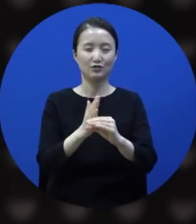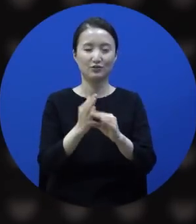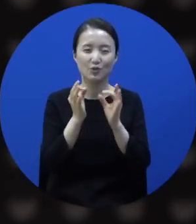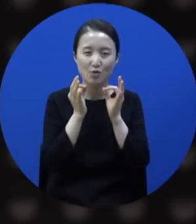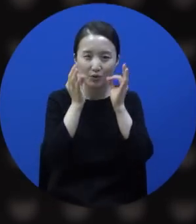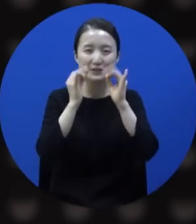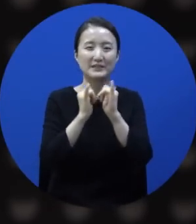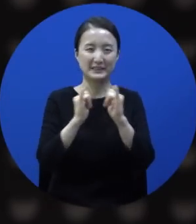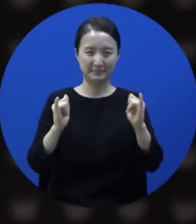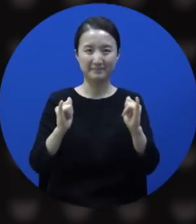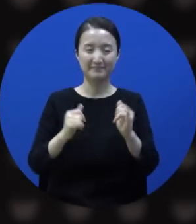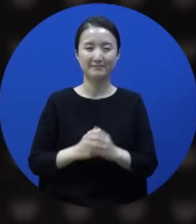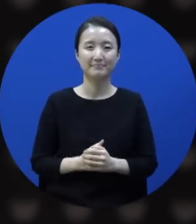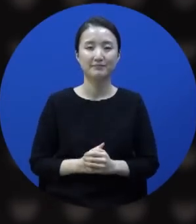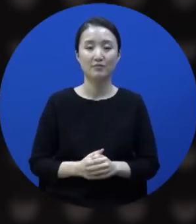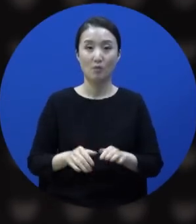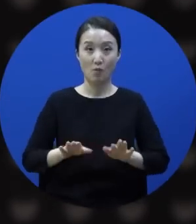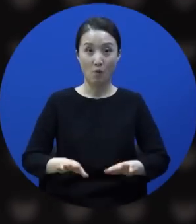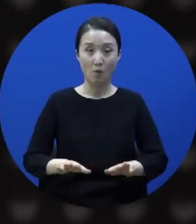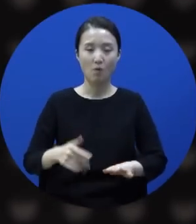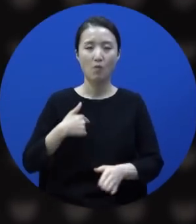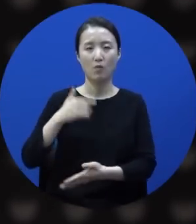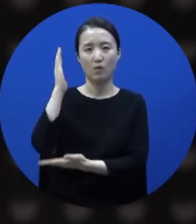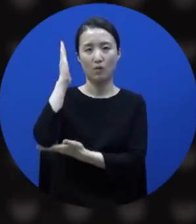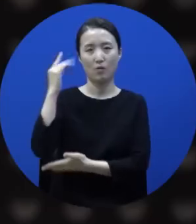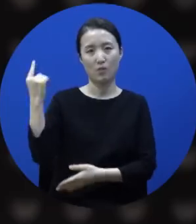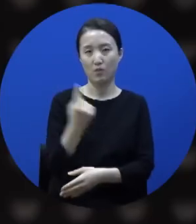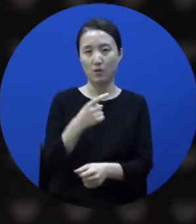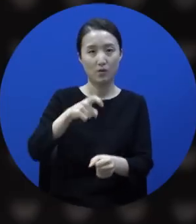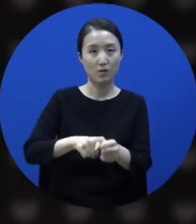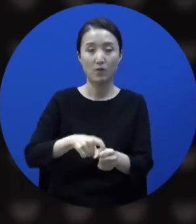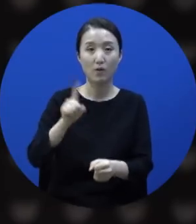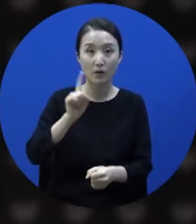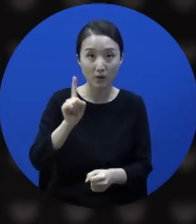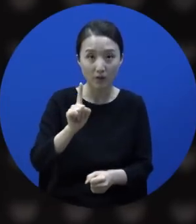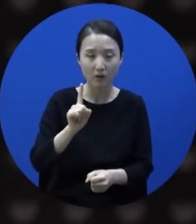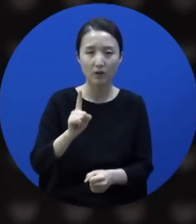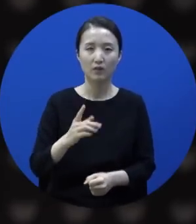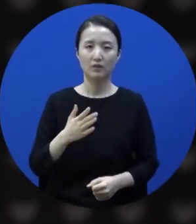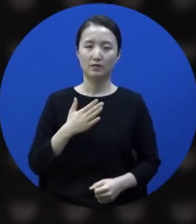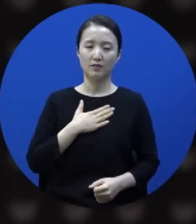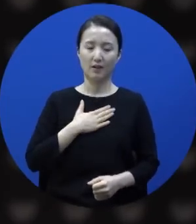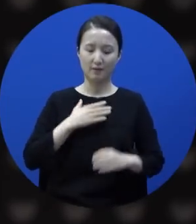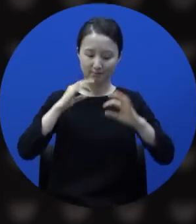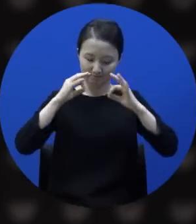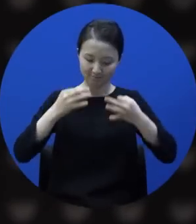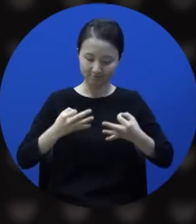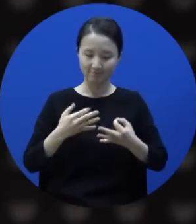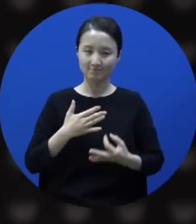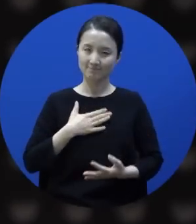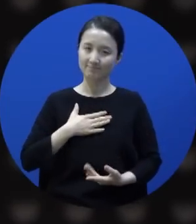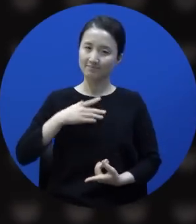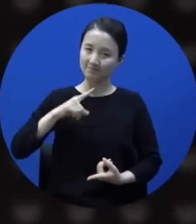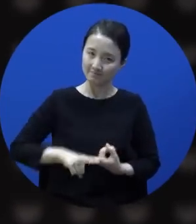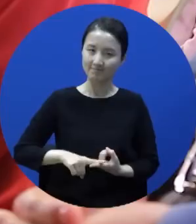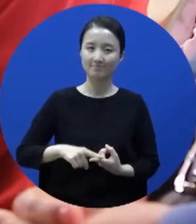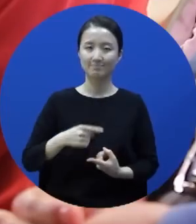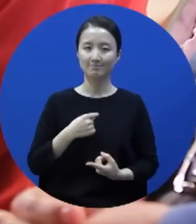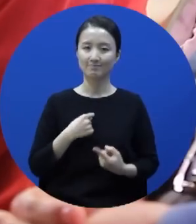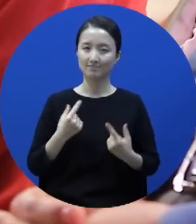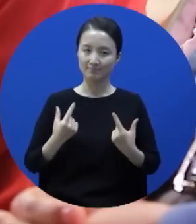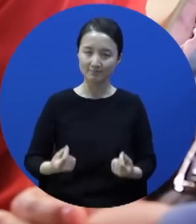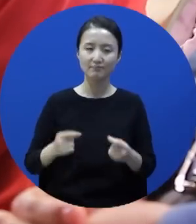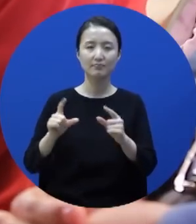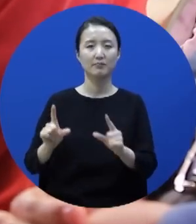법에 대해서 이야기하려고 하는데요. 제가 이렇게 자기소개를 했을 때 여러분들 어떤 생각이 좀 드셨었나요?